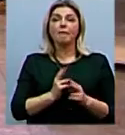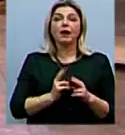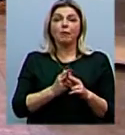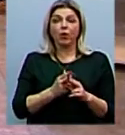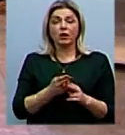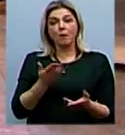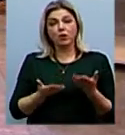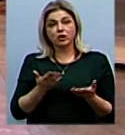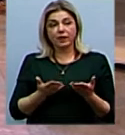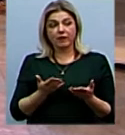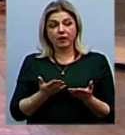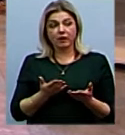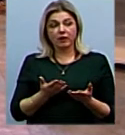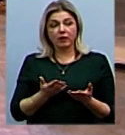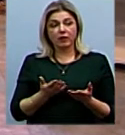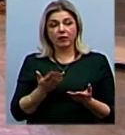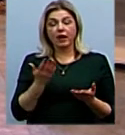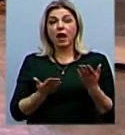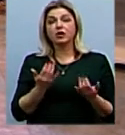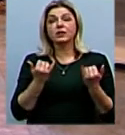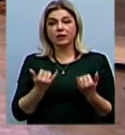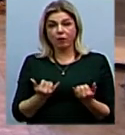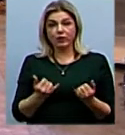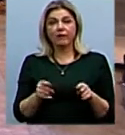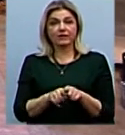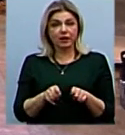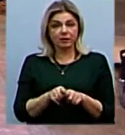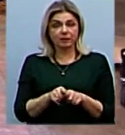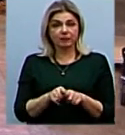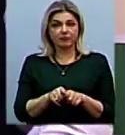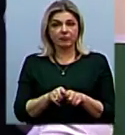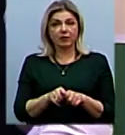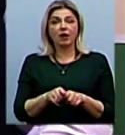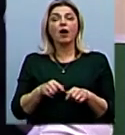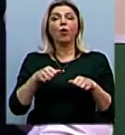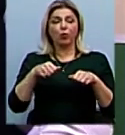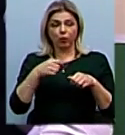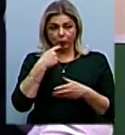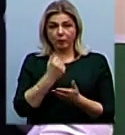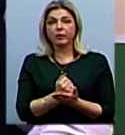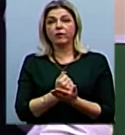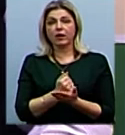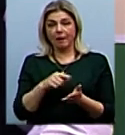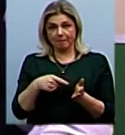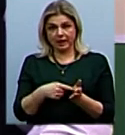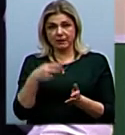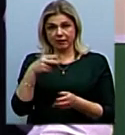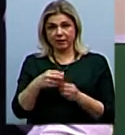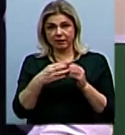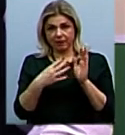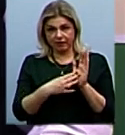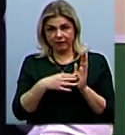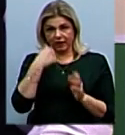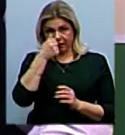можливі? Візьмемо так, якщо сьогодні все ж таки приймуть бюджет міста на 2019